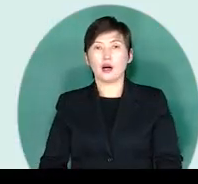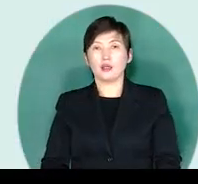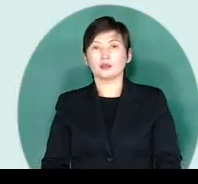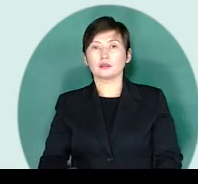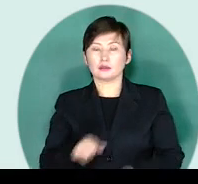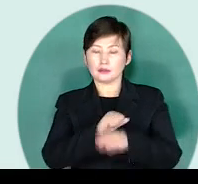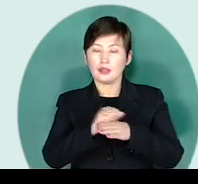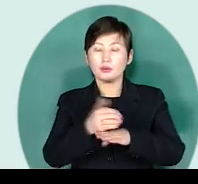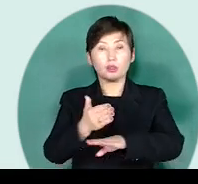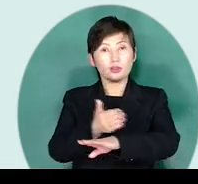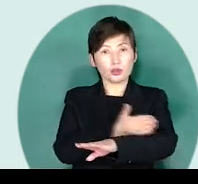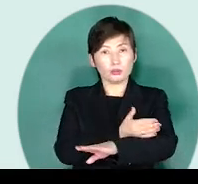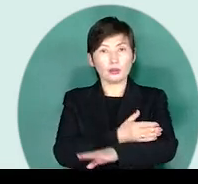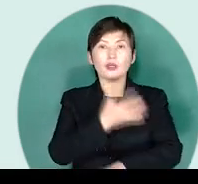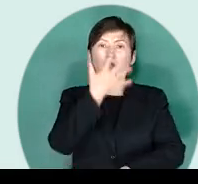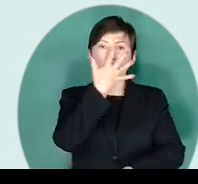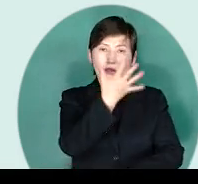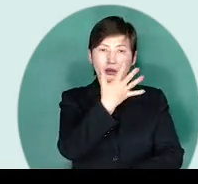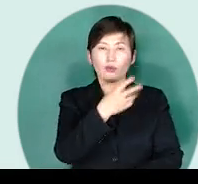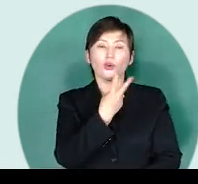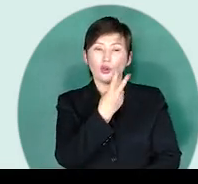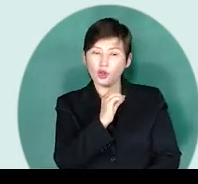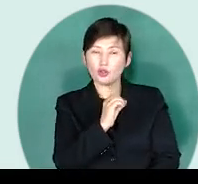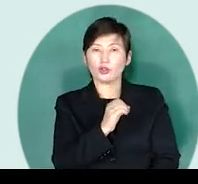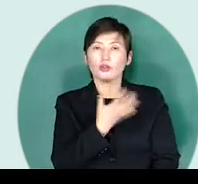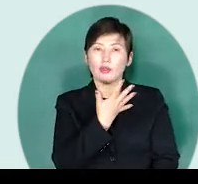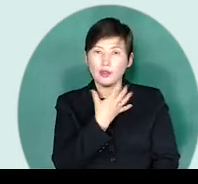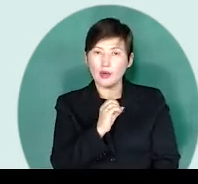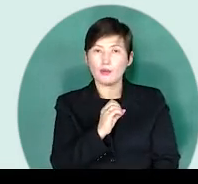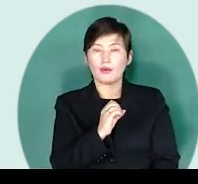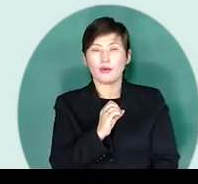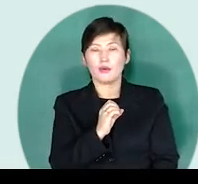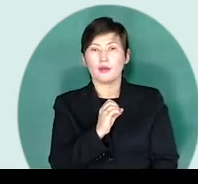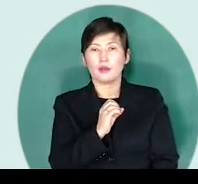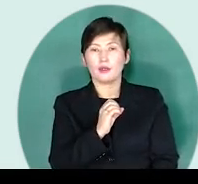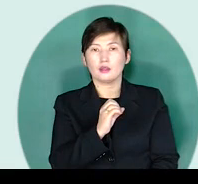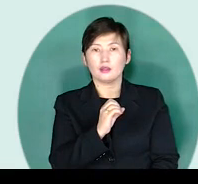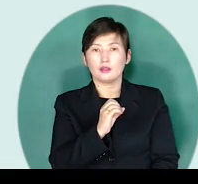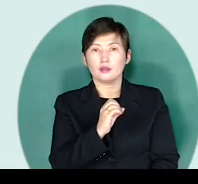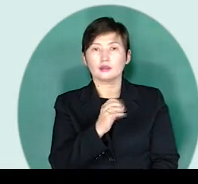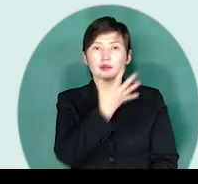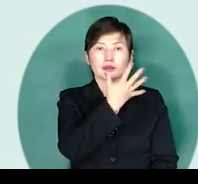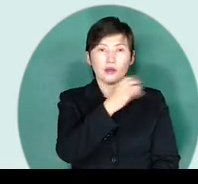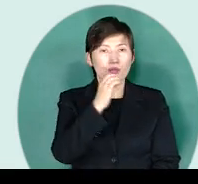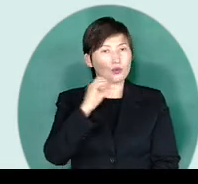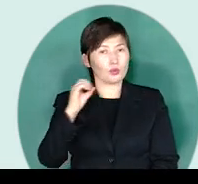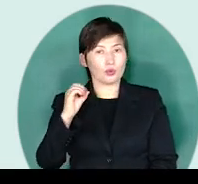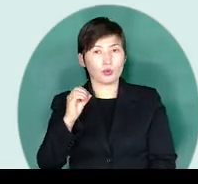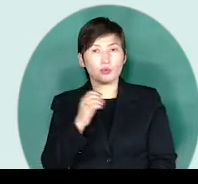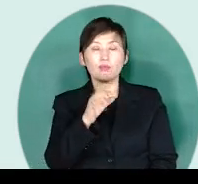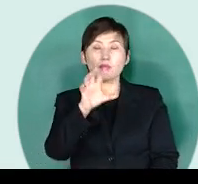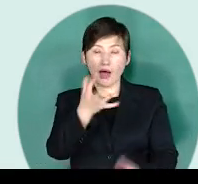өгөх юм 5-тын дэвсгэрт, 20-тын дэвсгэрт, 50-тын дэвсгэрт, 500-тын